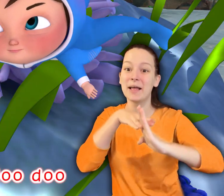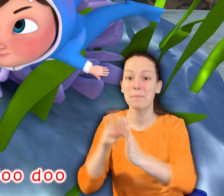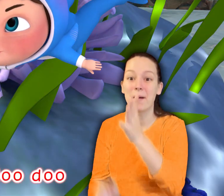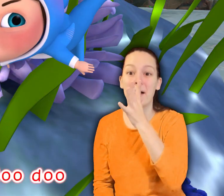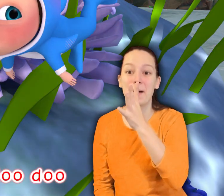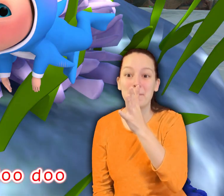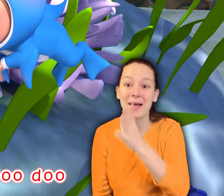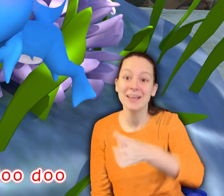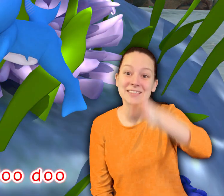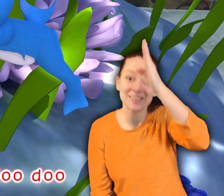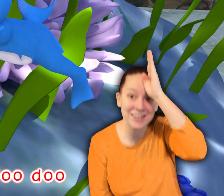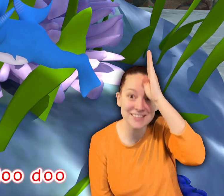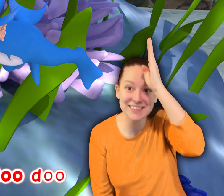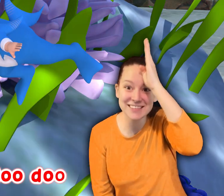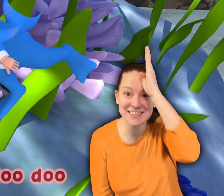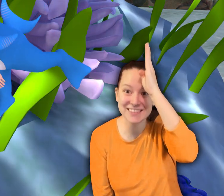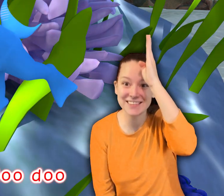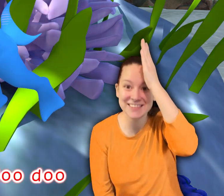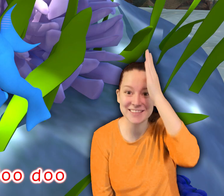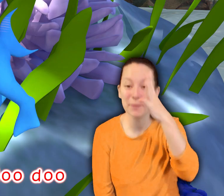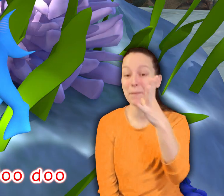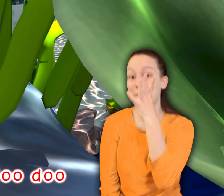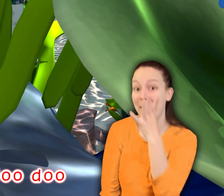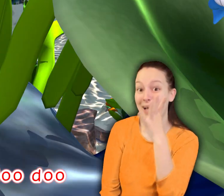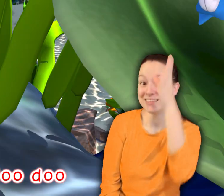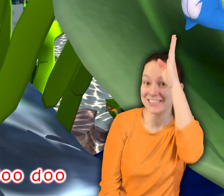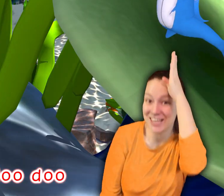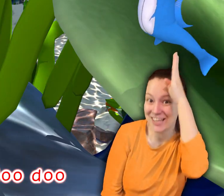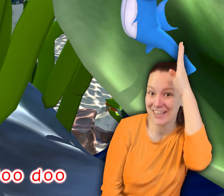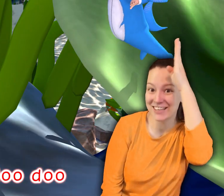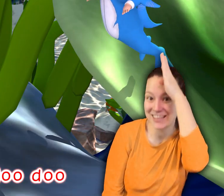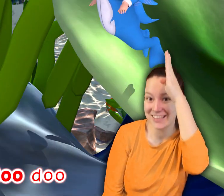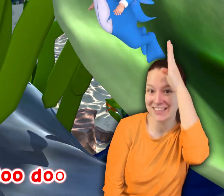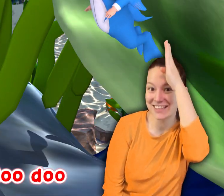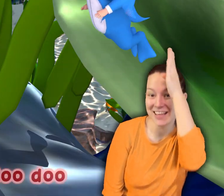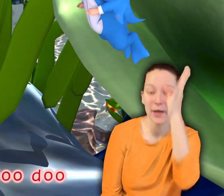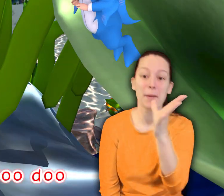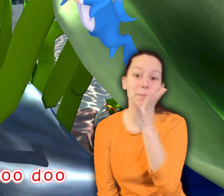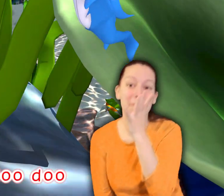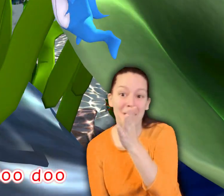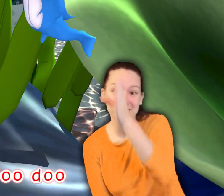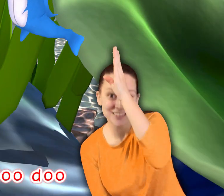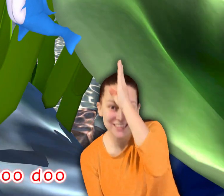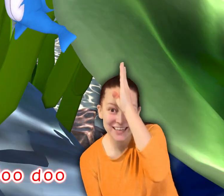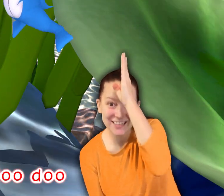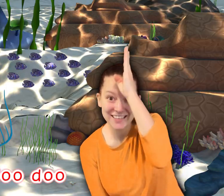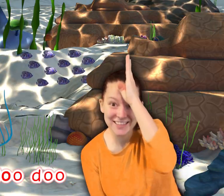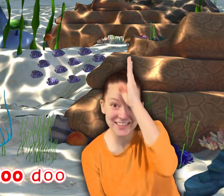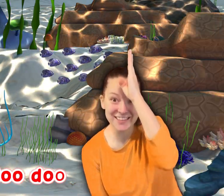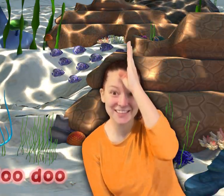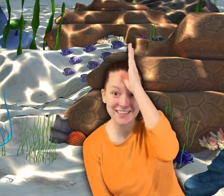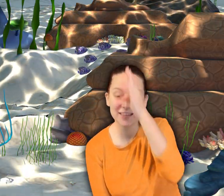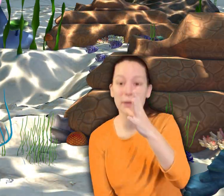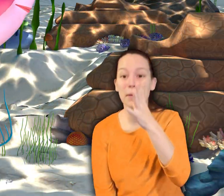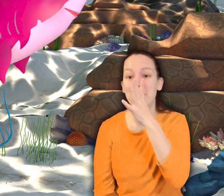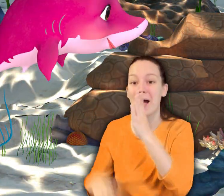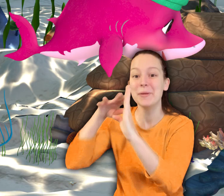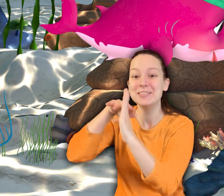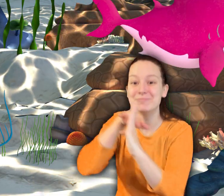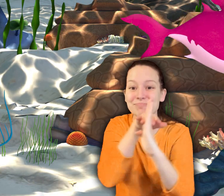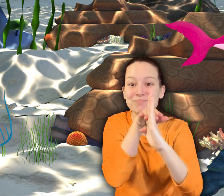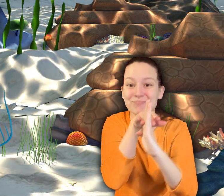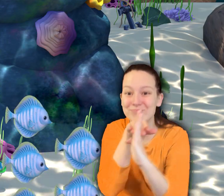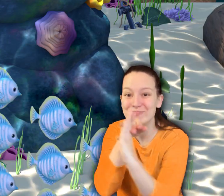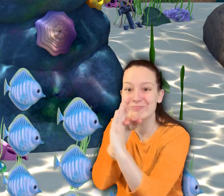shark mommy shark doo dooo doo doo doo dooo mommy shark doo dooo doo doo doo doo mommy shark doo doo do doo doo